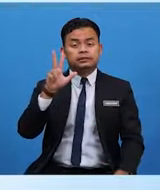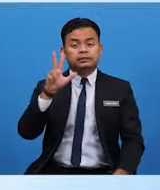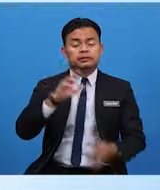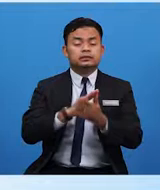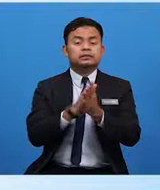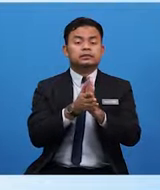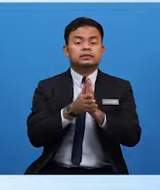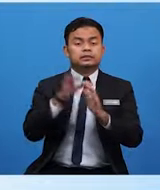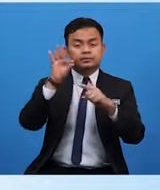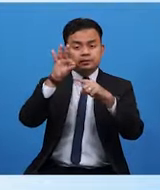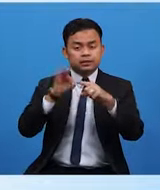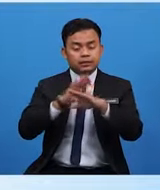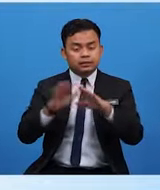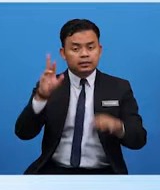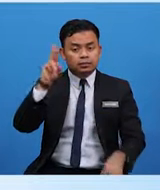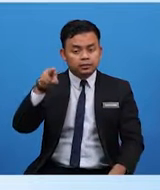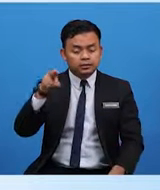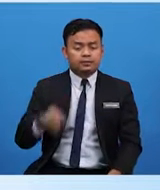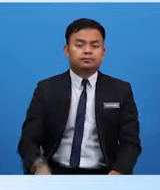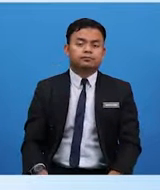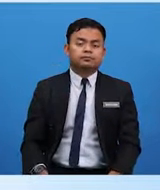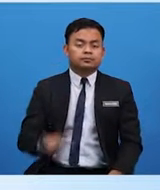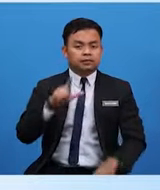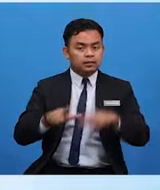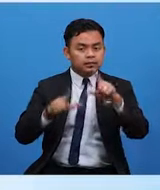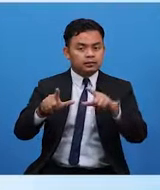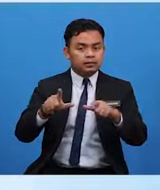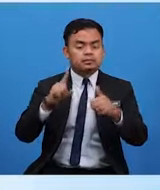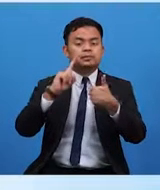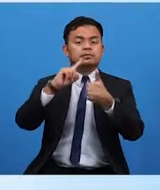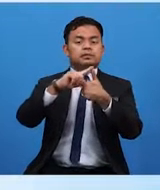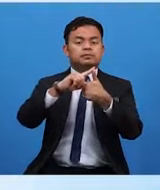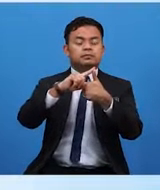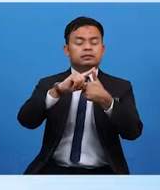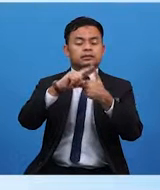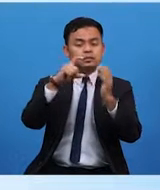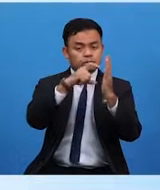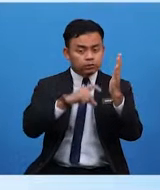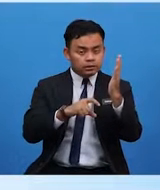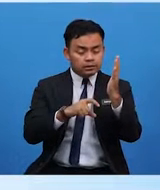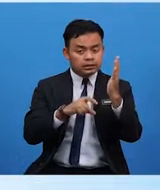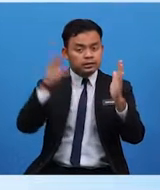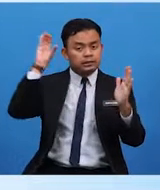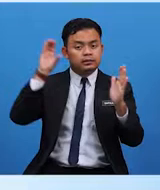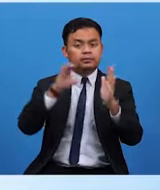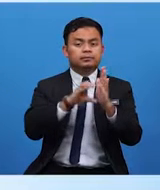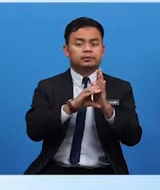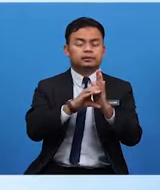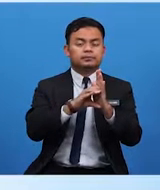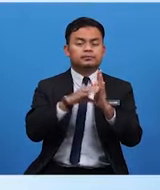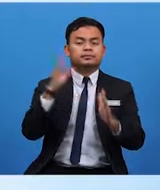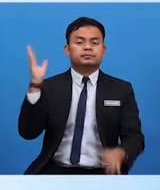wajar langkah pertama lukiskan gambar raja pecahan2 Day